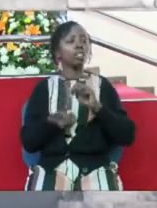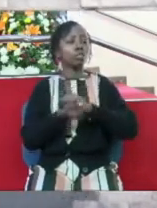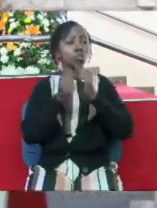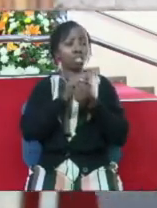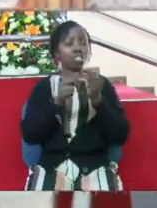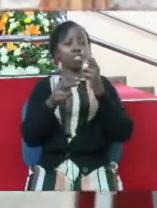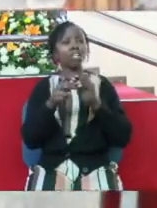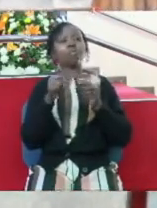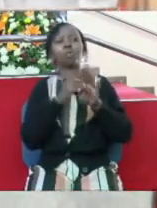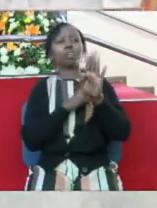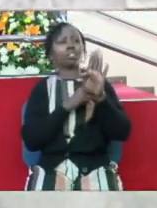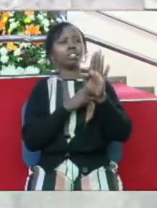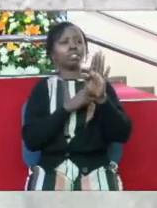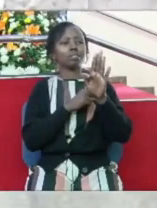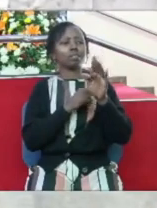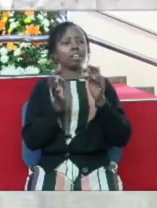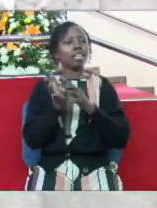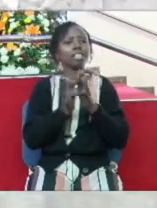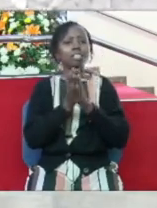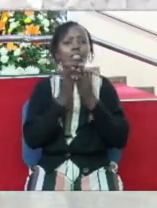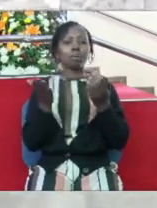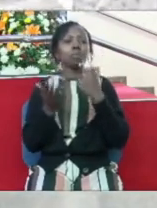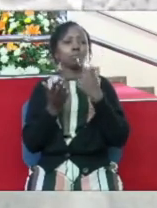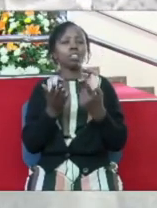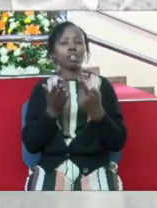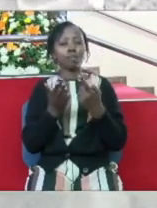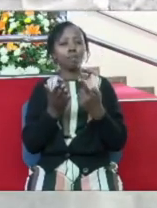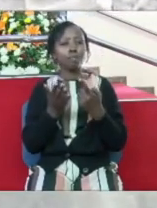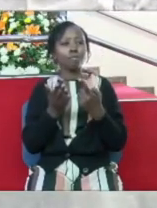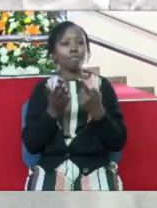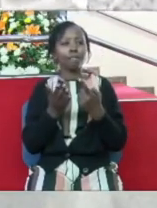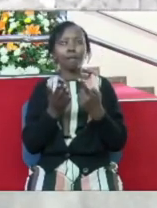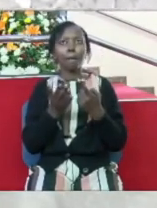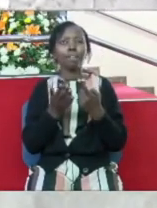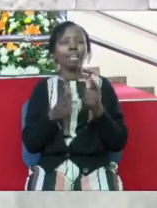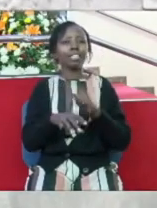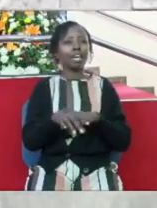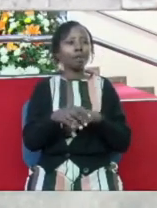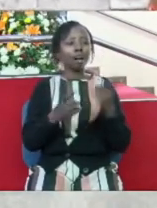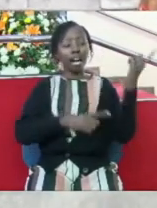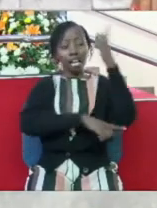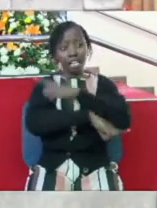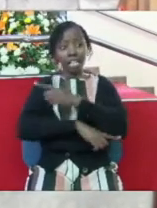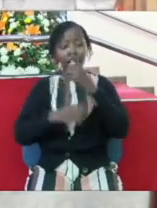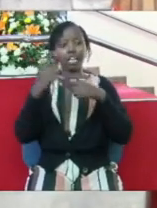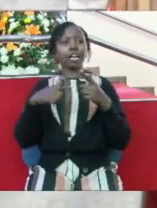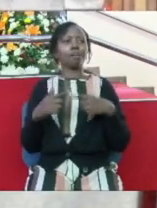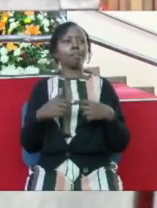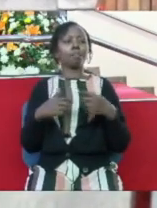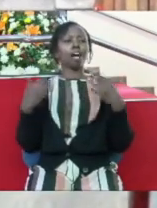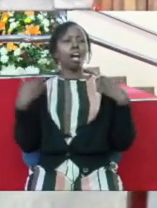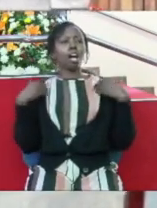your name? Jina lako ni nani? And the Bible says. Biblia inasema. That as day was breaking. Ya kwamba wakati kulikuwa kuna kucha. This man touched the hip,